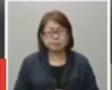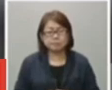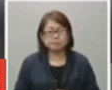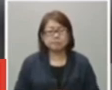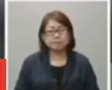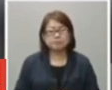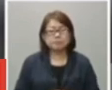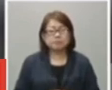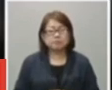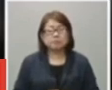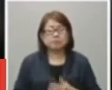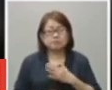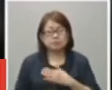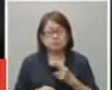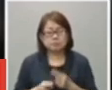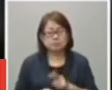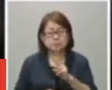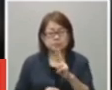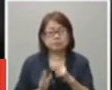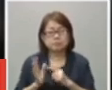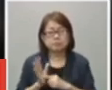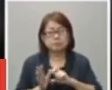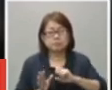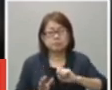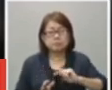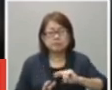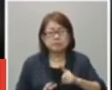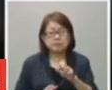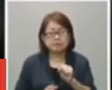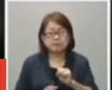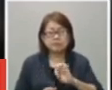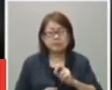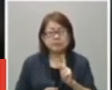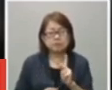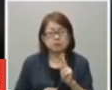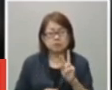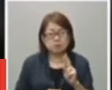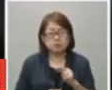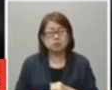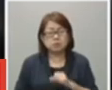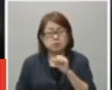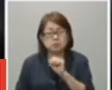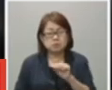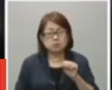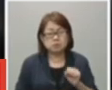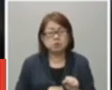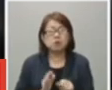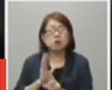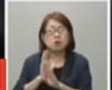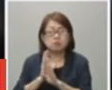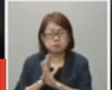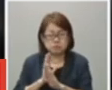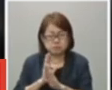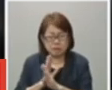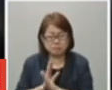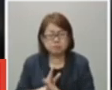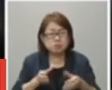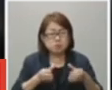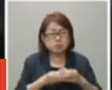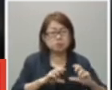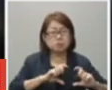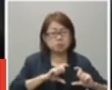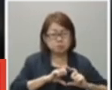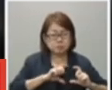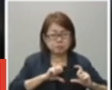พครับผมรังสิกรชื่อมาตอริกะสมาชิกสภาผู้แทนราษฎรจังหวัดบุรีรัมย์พรรคภูมิใจไทย